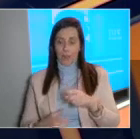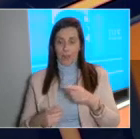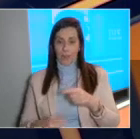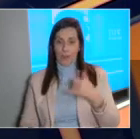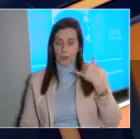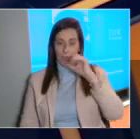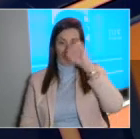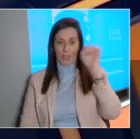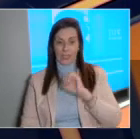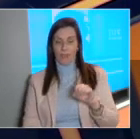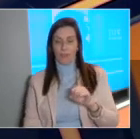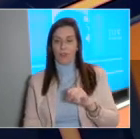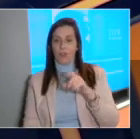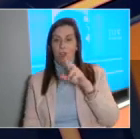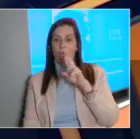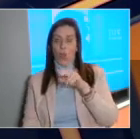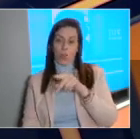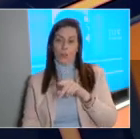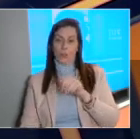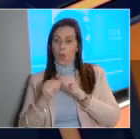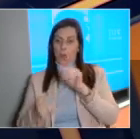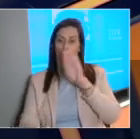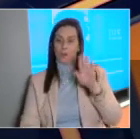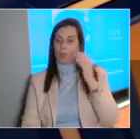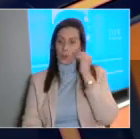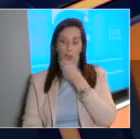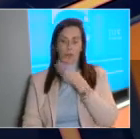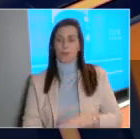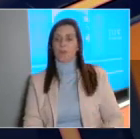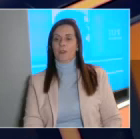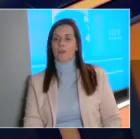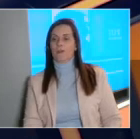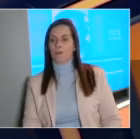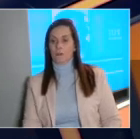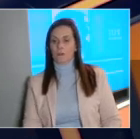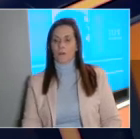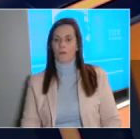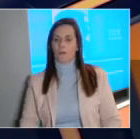בשיחת סקייפ את רונית לוי הביביסטית. מה שלומך? צהריים טובים.